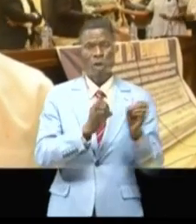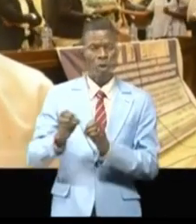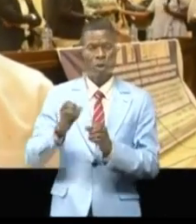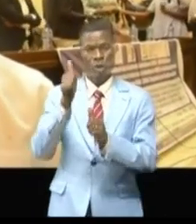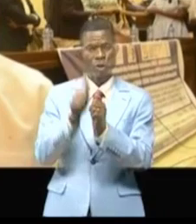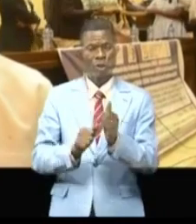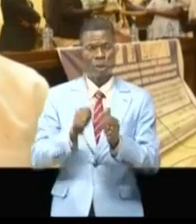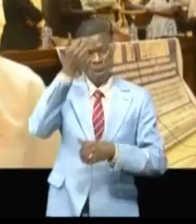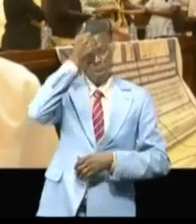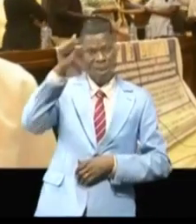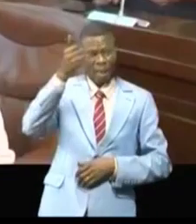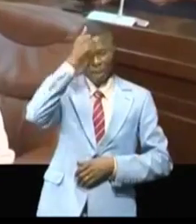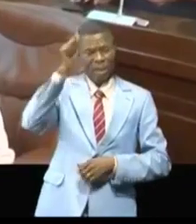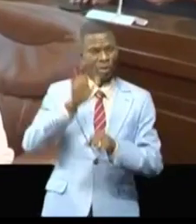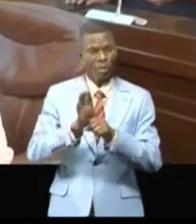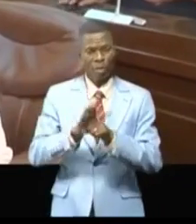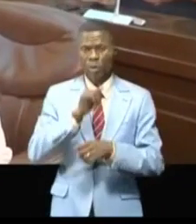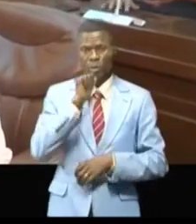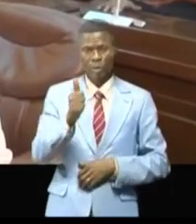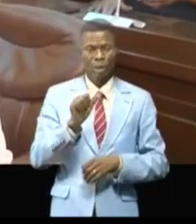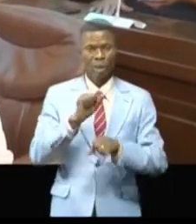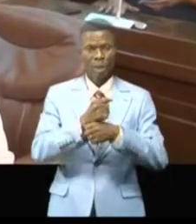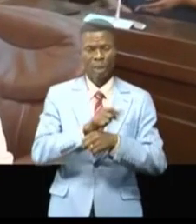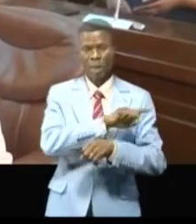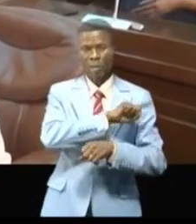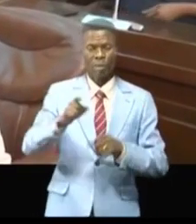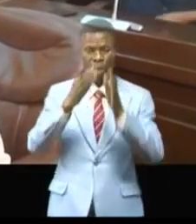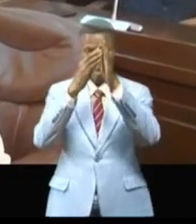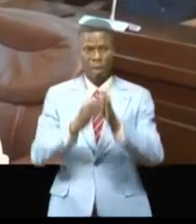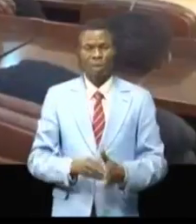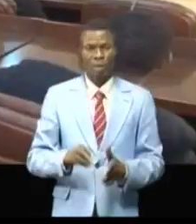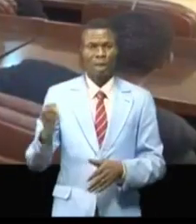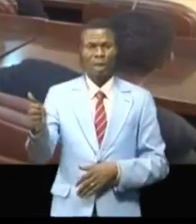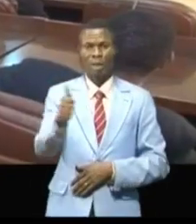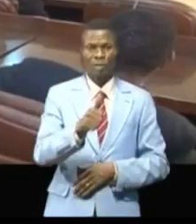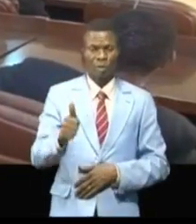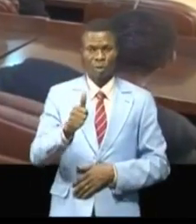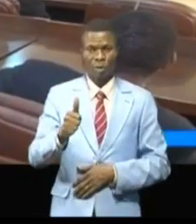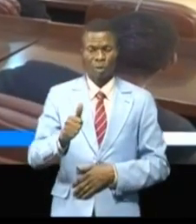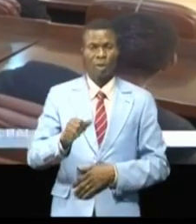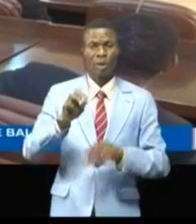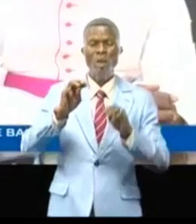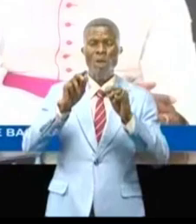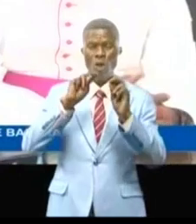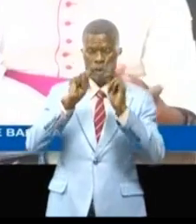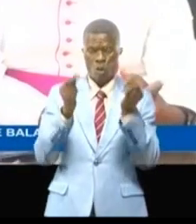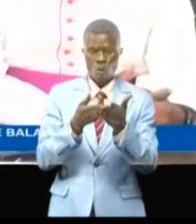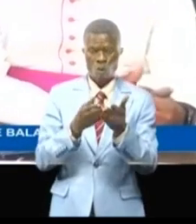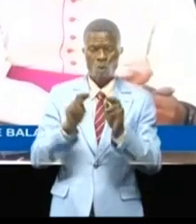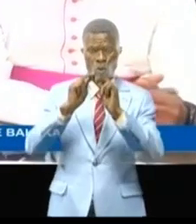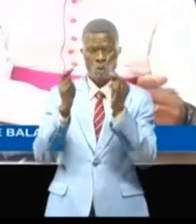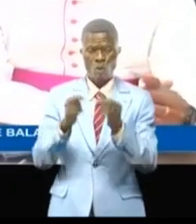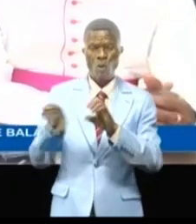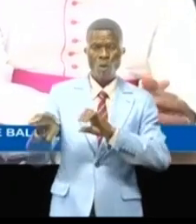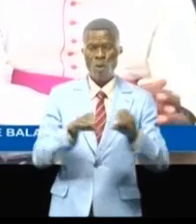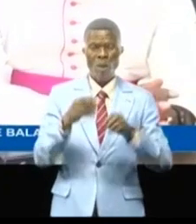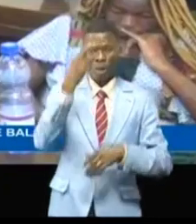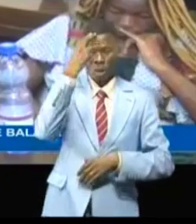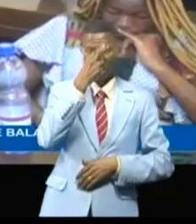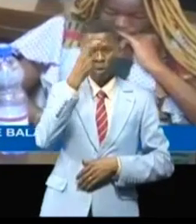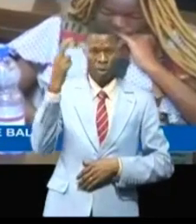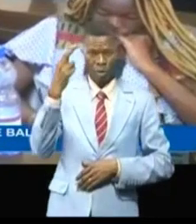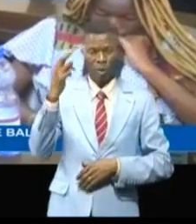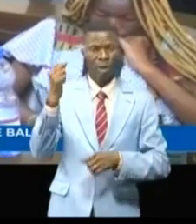fois des grèves à répétition? Créé en 1921, le MIEC RDC est un mouvement d'action catholique